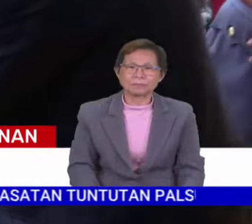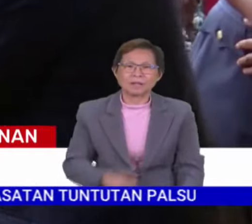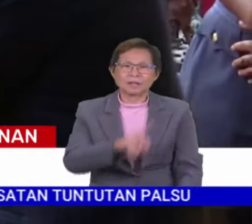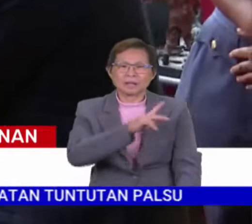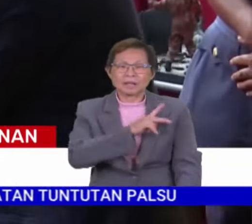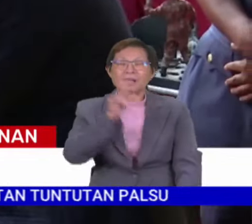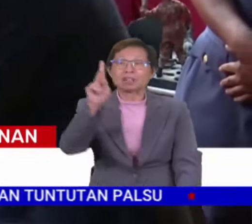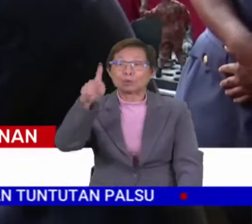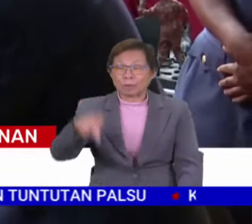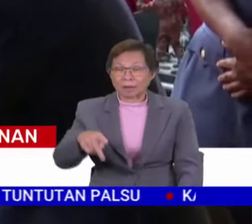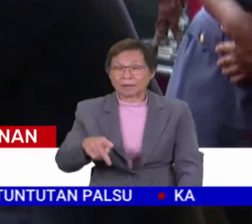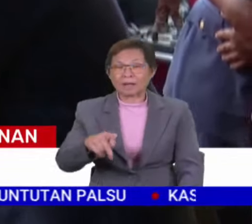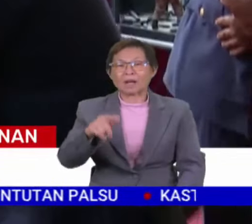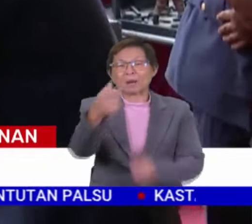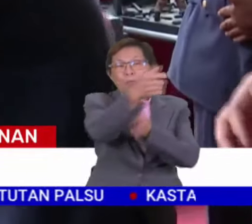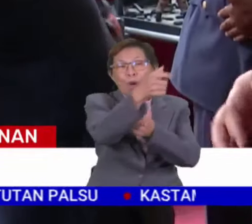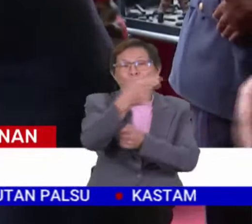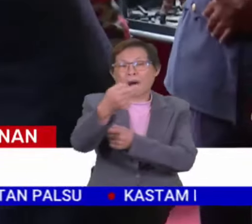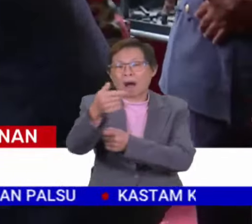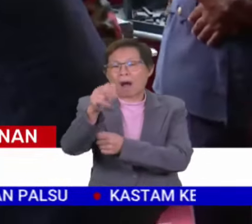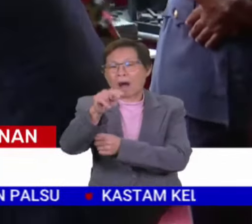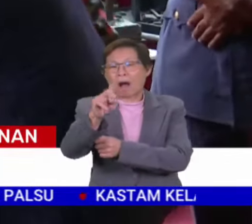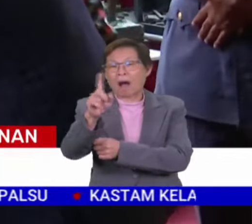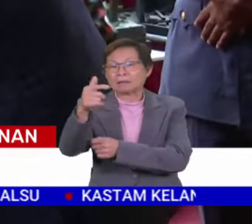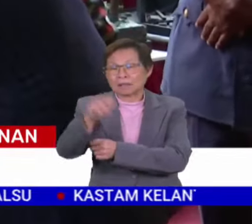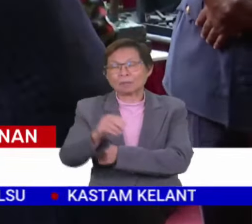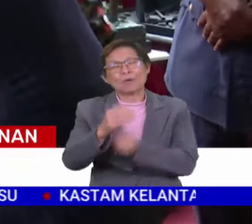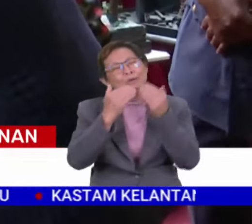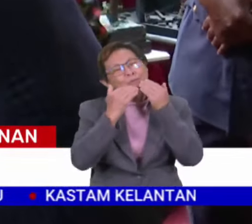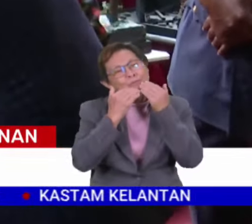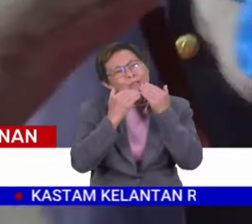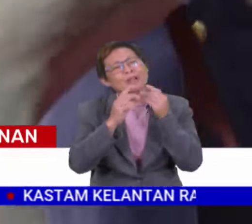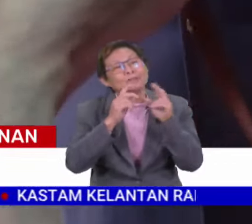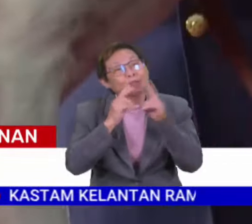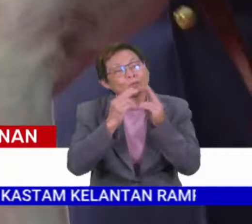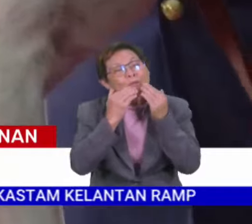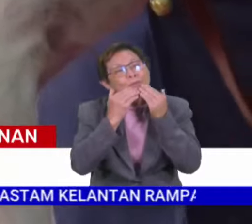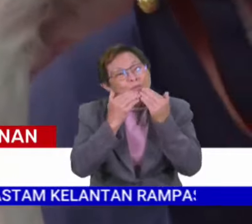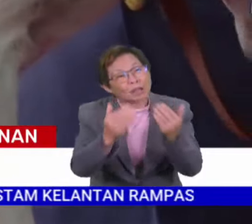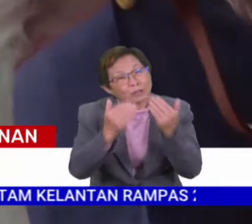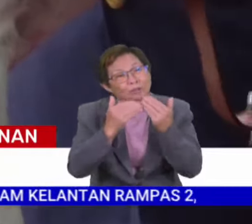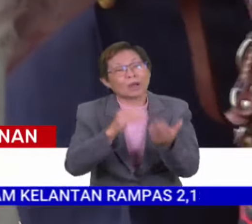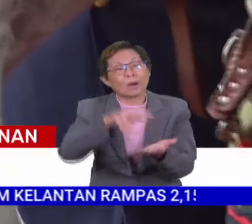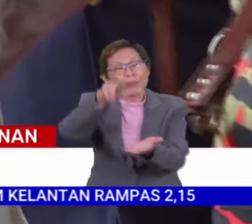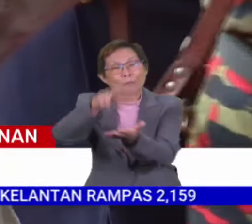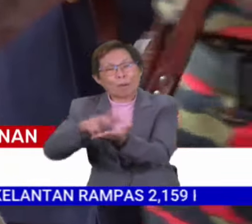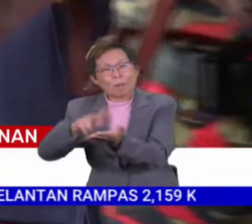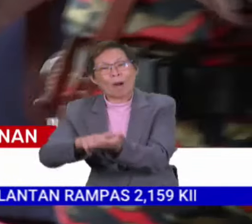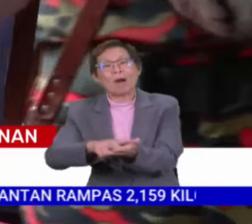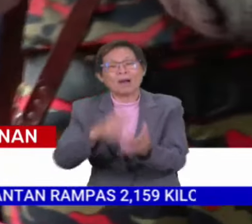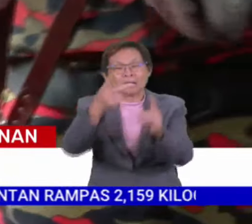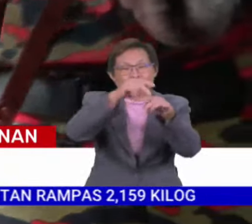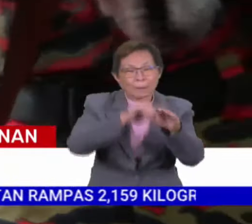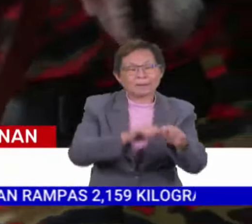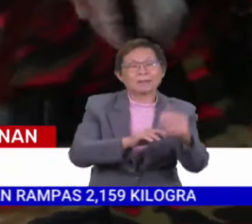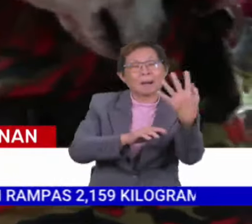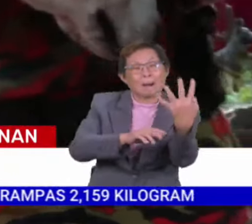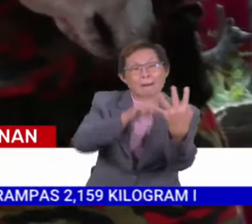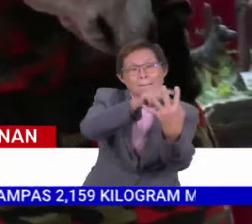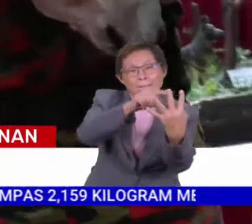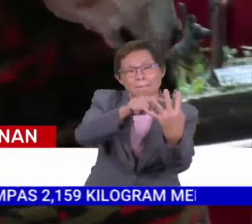Ketua Pengarah Bomba, Datuk Seri Muhammad Hamdan Wahid menzahirkan penghargaan atas pengiktirafan yang diberikan kepada Blake, Pop,